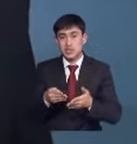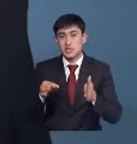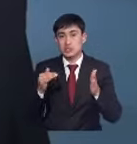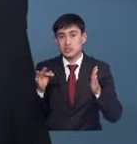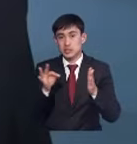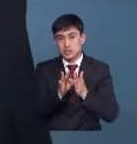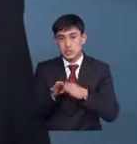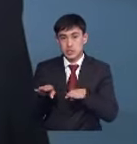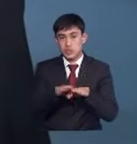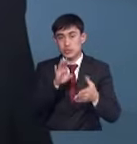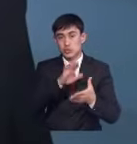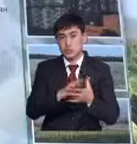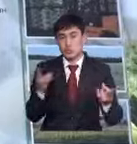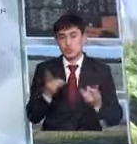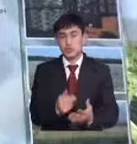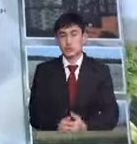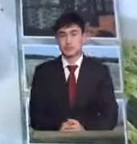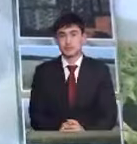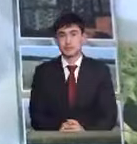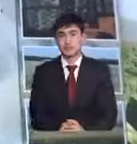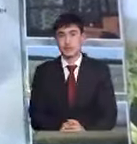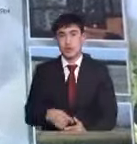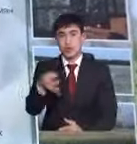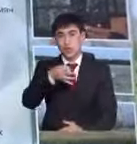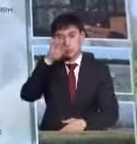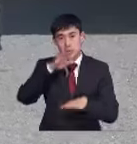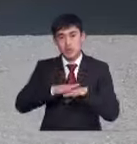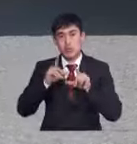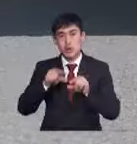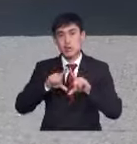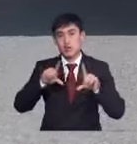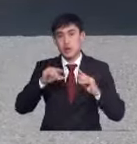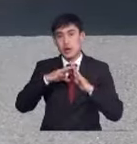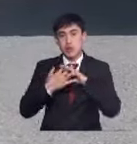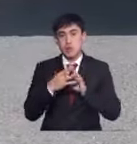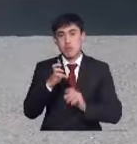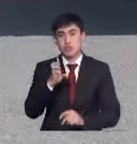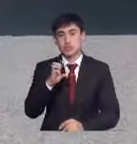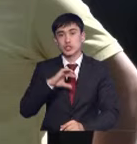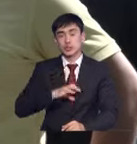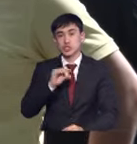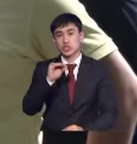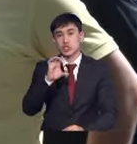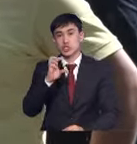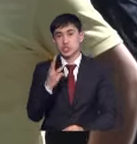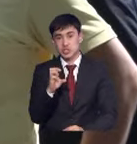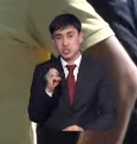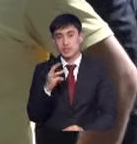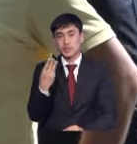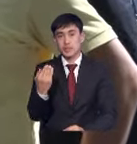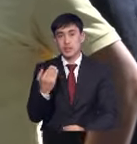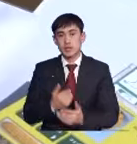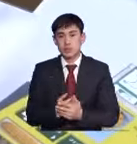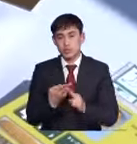деңгейде таныстыруларыңыз қажет. Облыс әкімі барған соңғы объект Балтабай ауылындағы Будан жекеменшік жауапкершілігі шектеулі